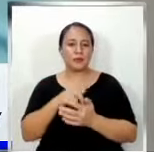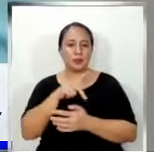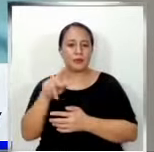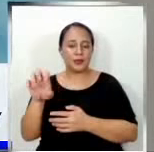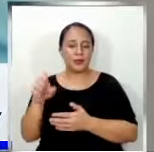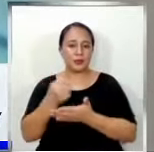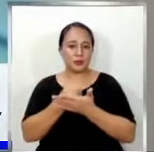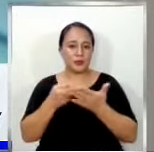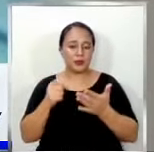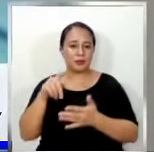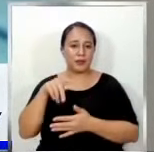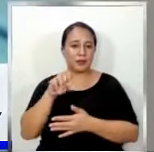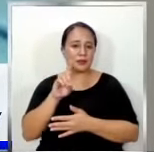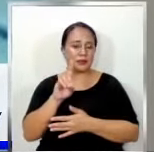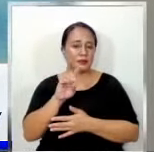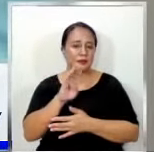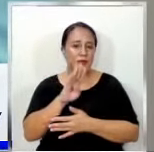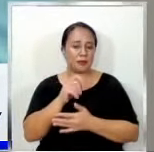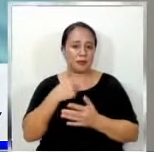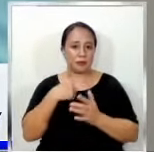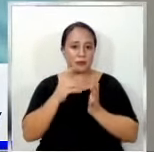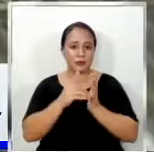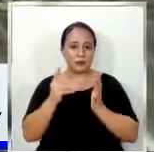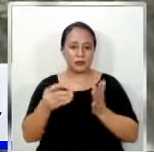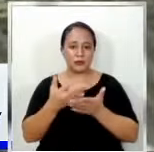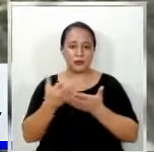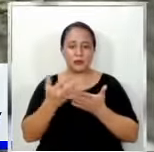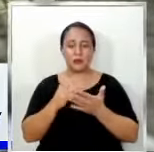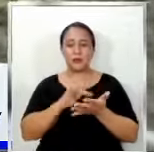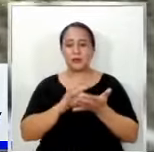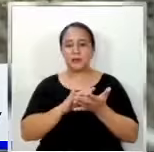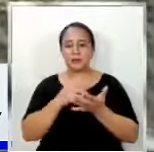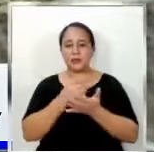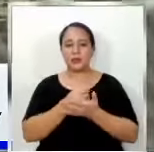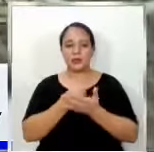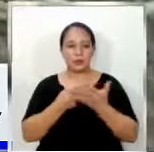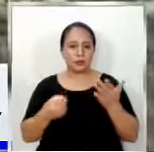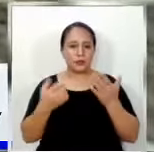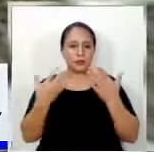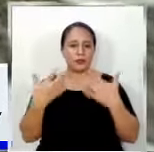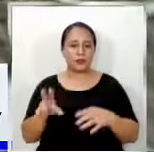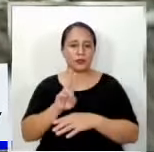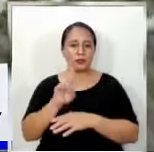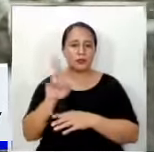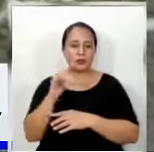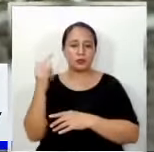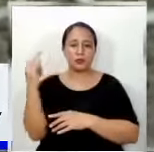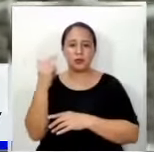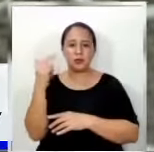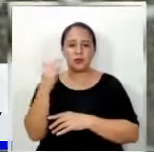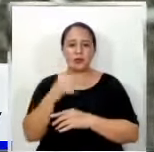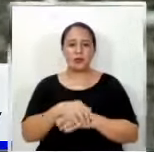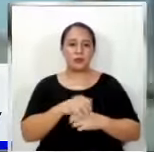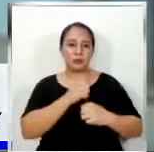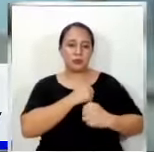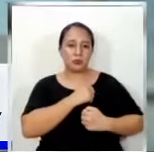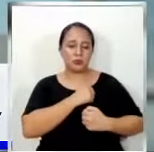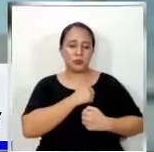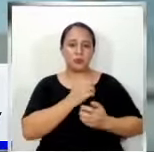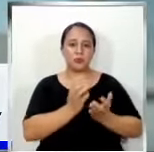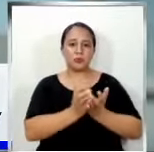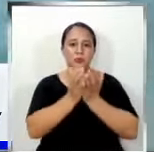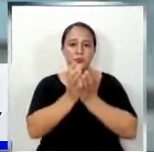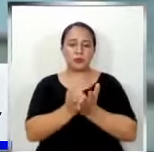kung dapat bang may discount ang mga biniling medical supplies matapos gamitin ang mga eroplano ng Philippine Air Force at barko ng Philippine Navy